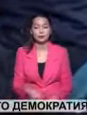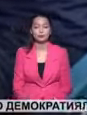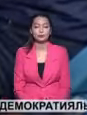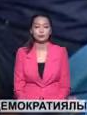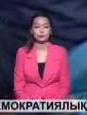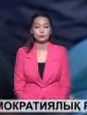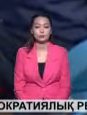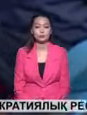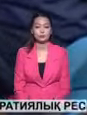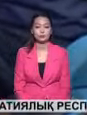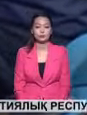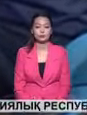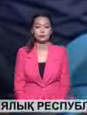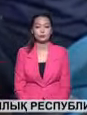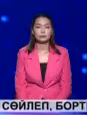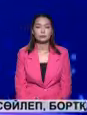Жанғозин, Астана Таймс.